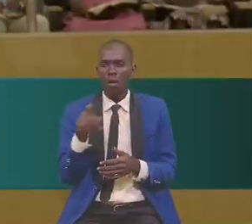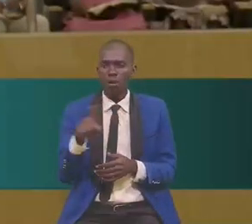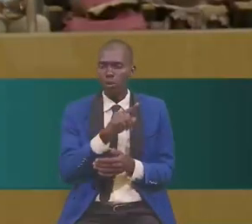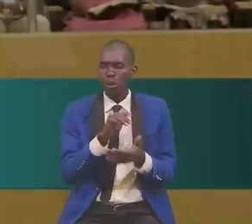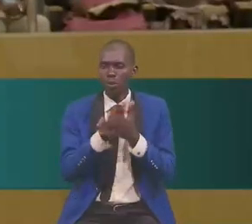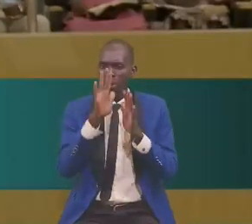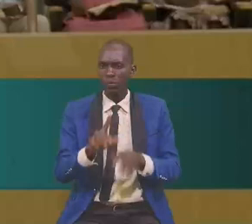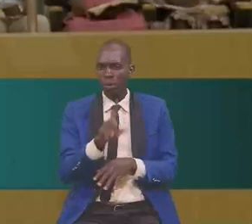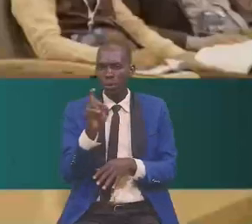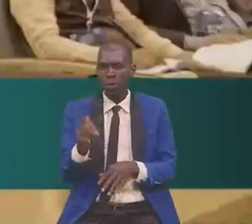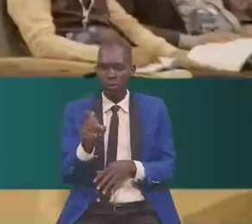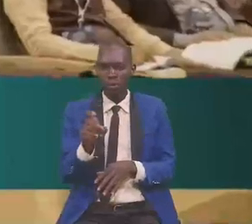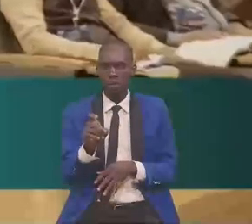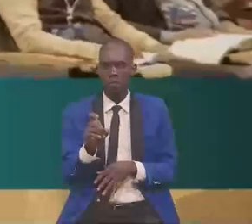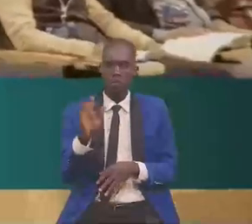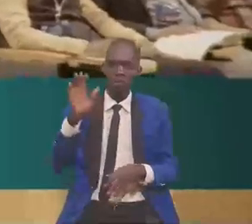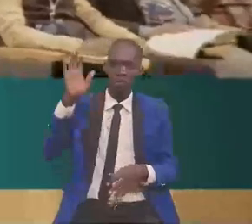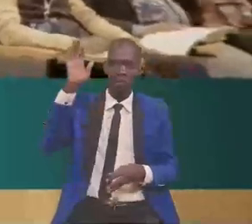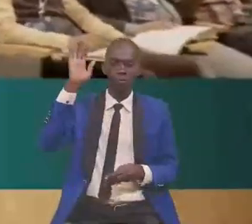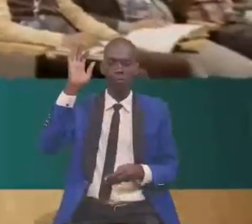maison? Amen.